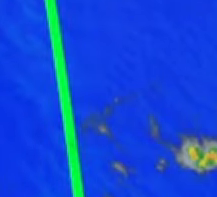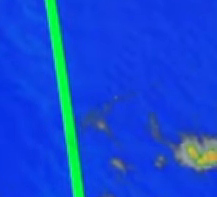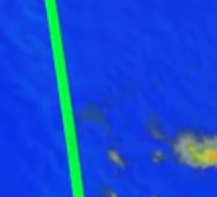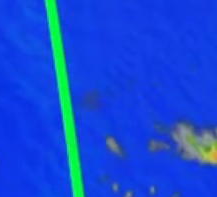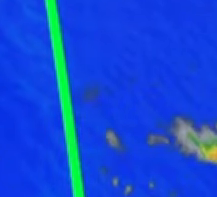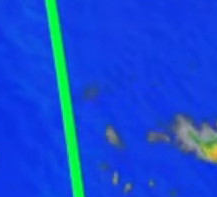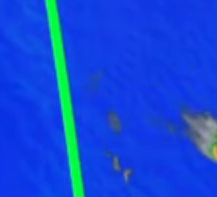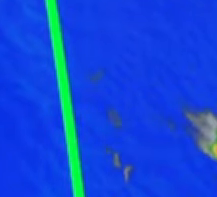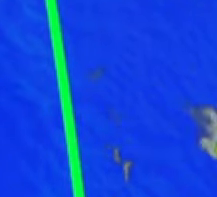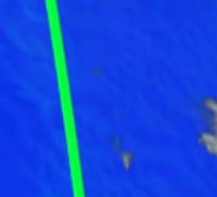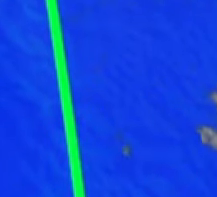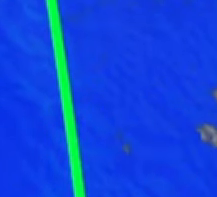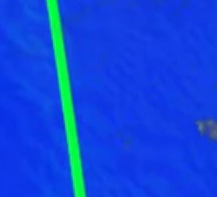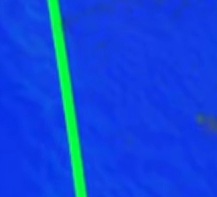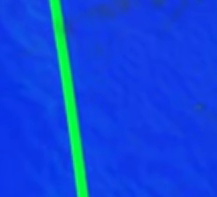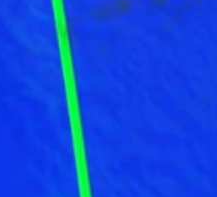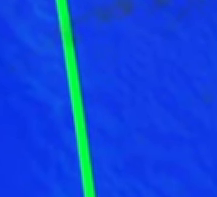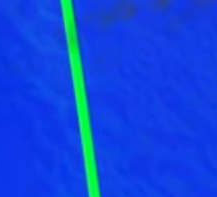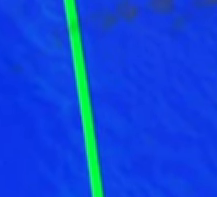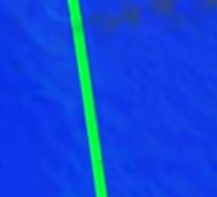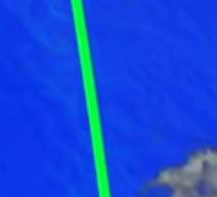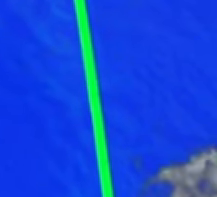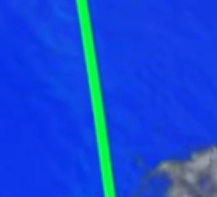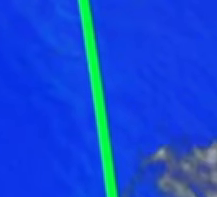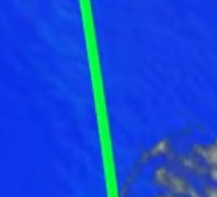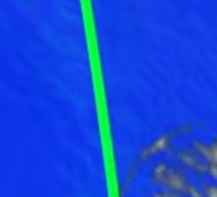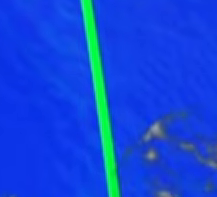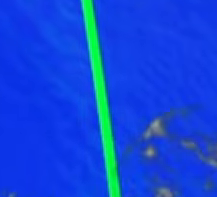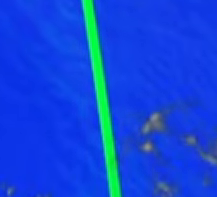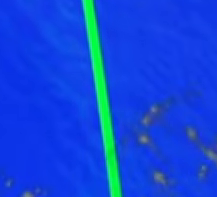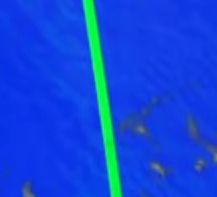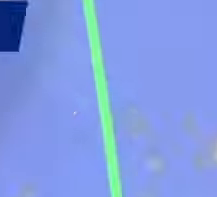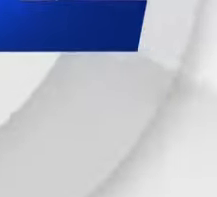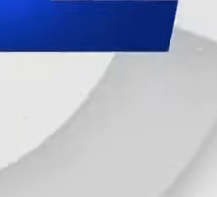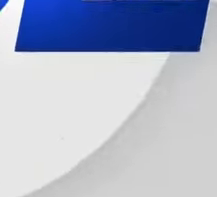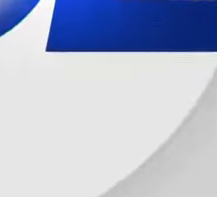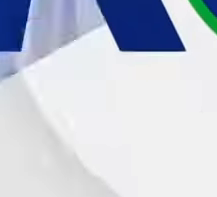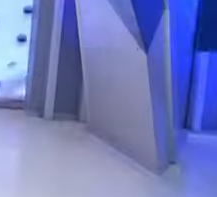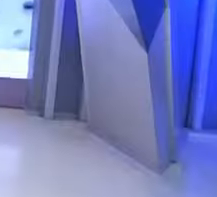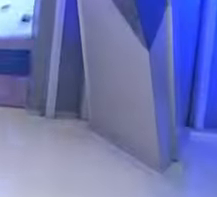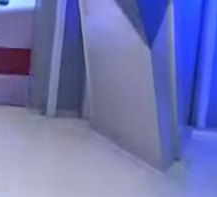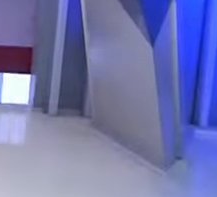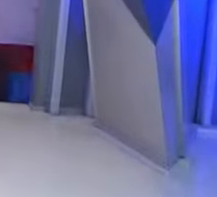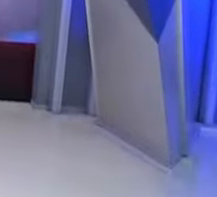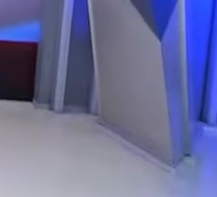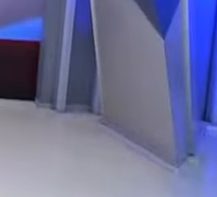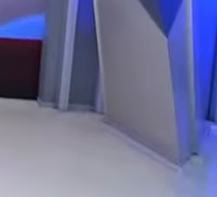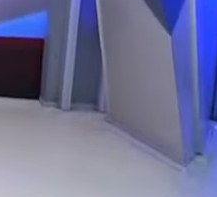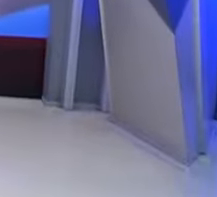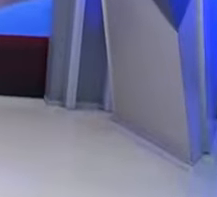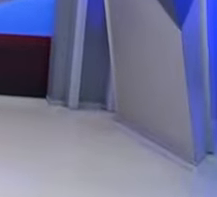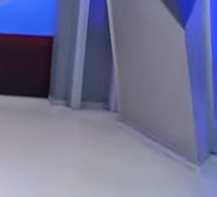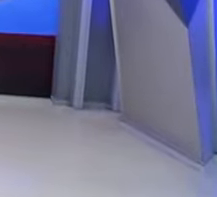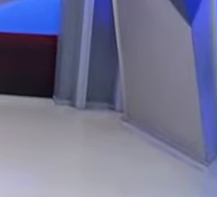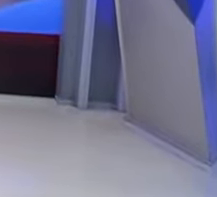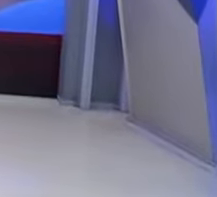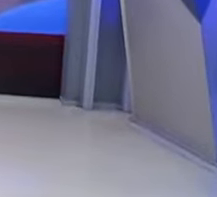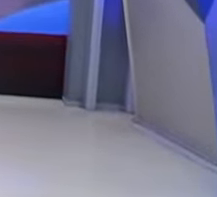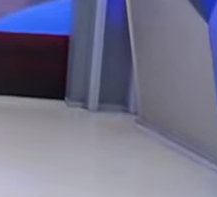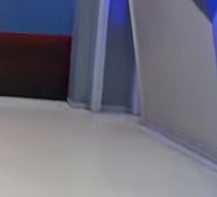At yan po ang update sa lagay ng panahon. Ako po si Ariel Rojas. Ingat kapamilya! Sa pagbabalik ng